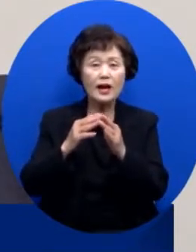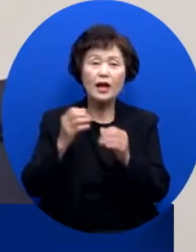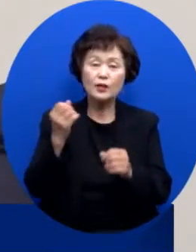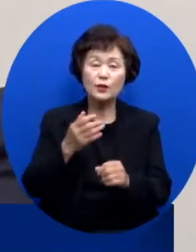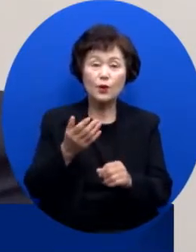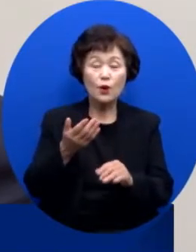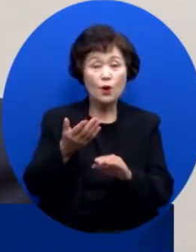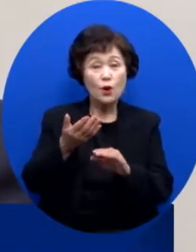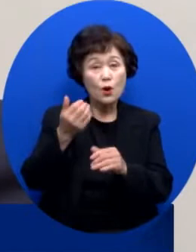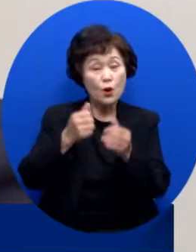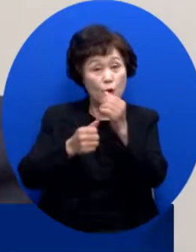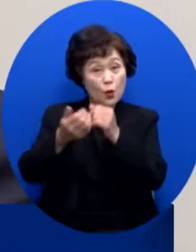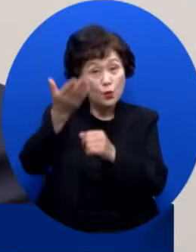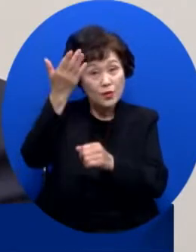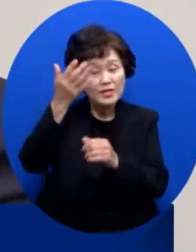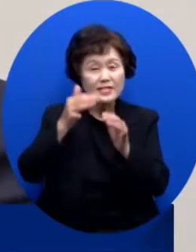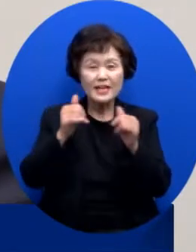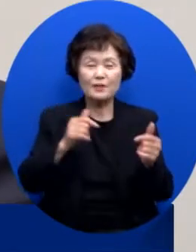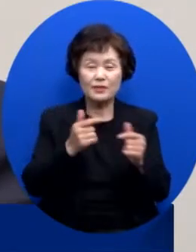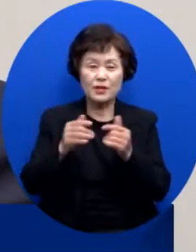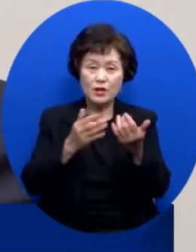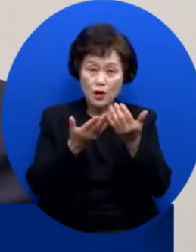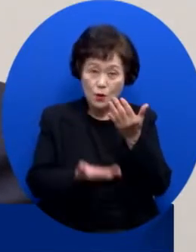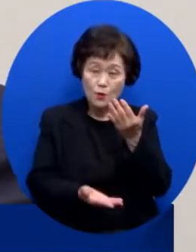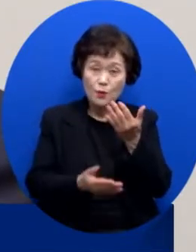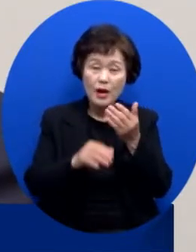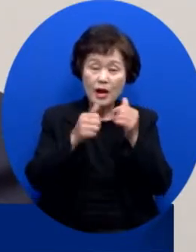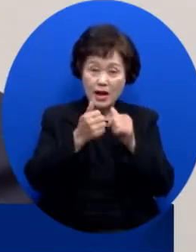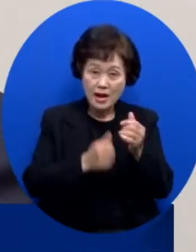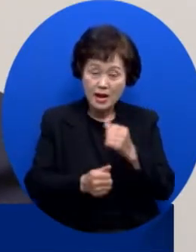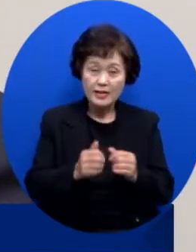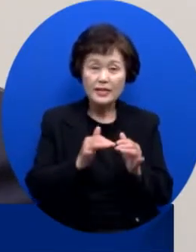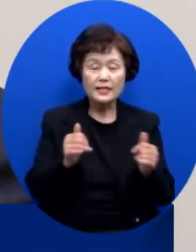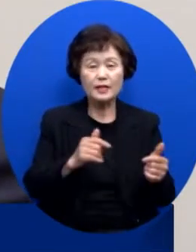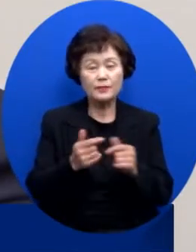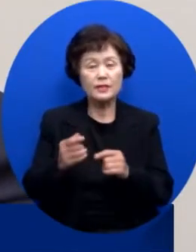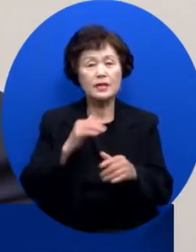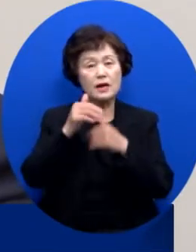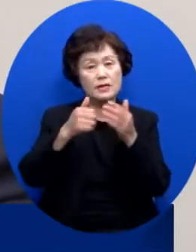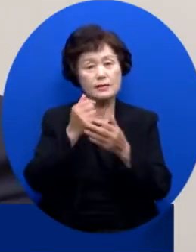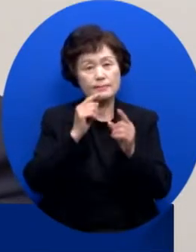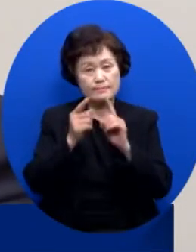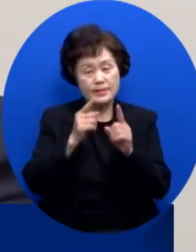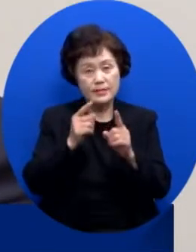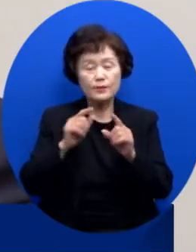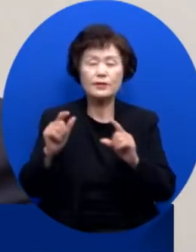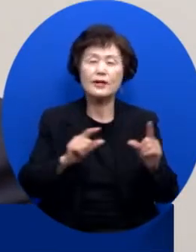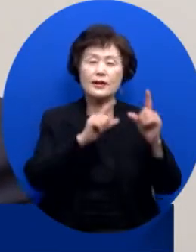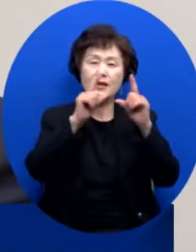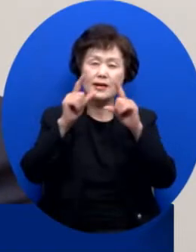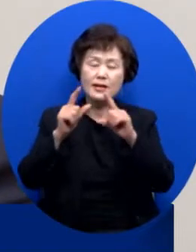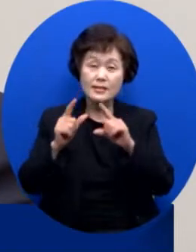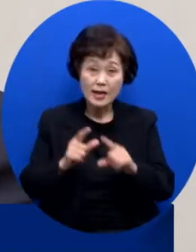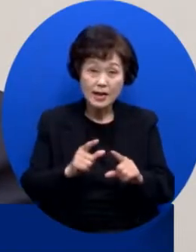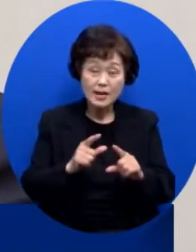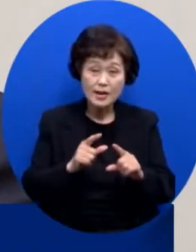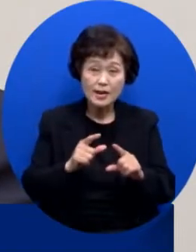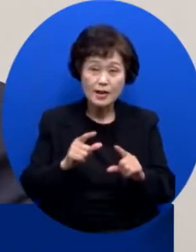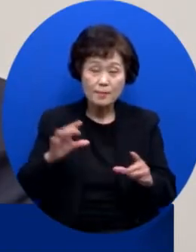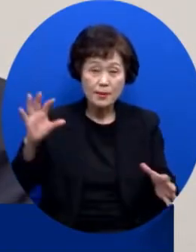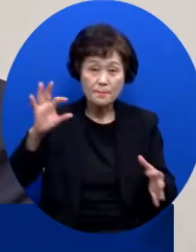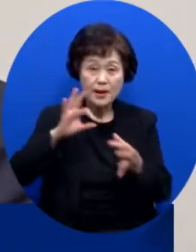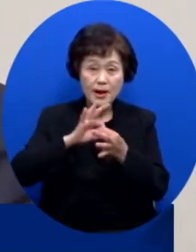세대와 다음 세 개가 그리고 말씀과 삶이 하나로 통합될 때 그